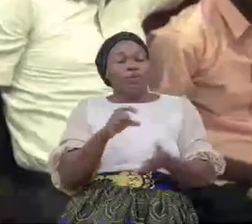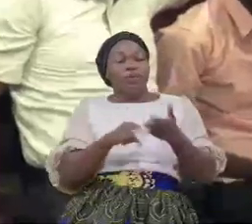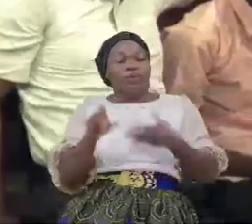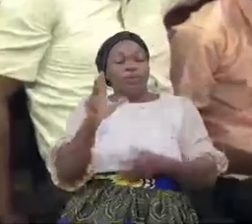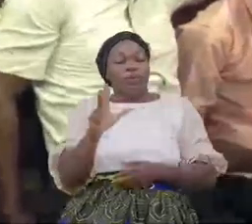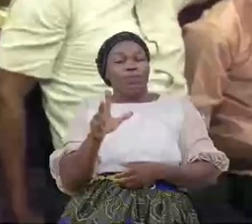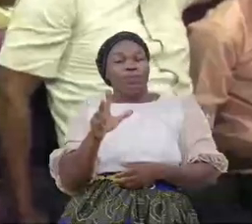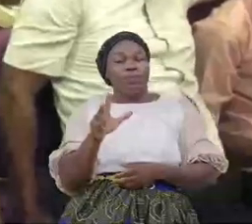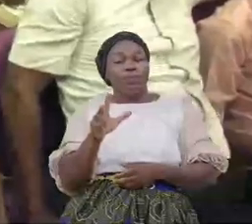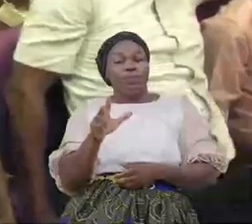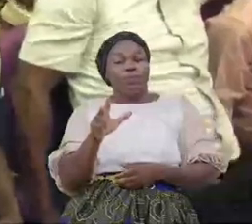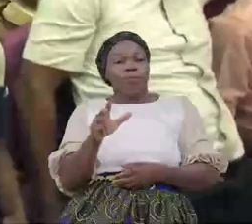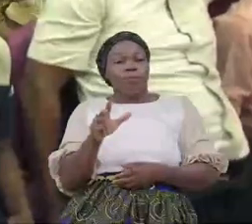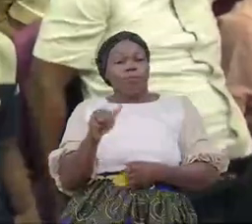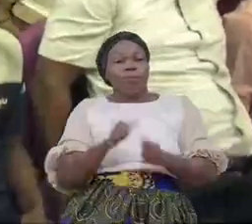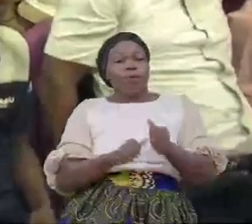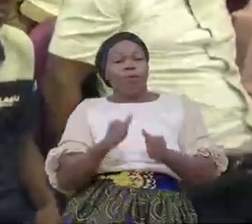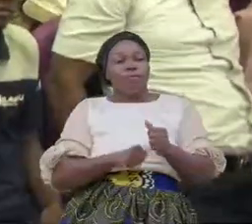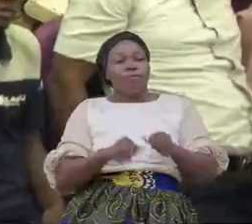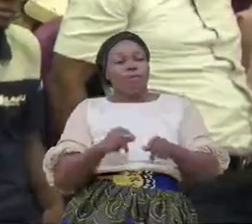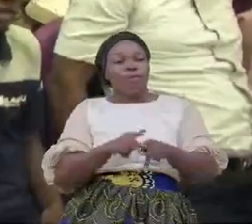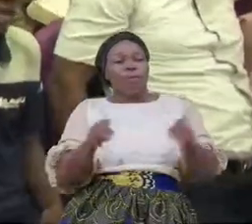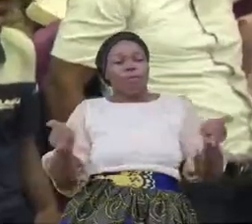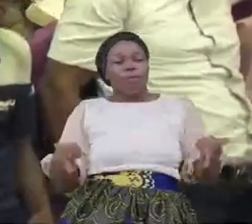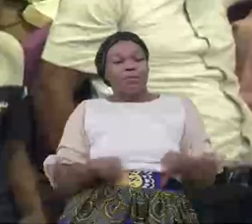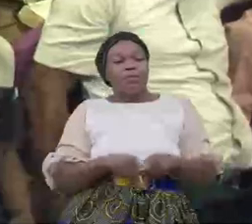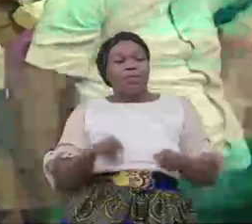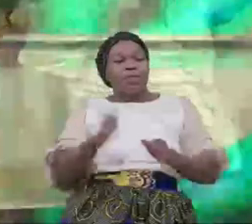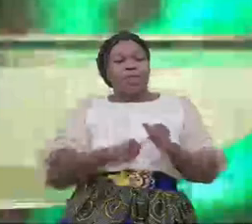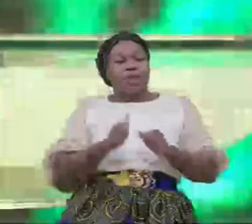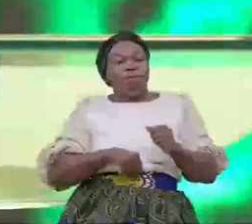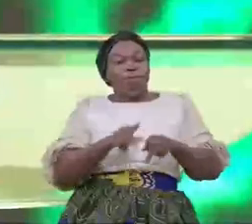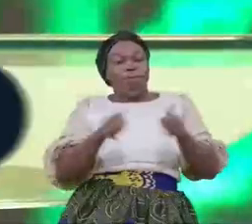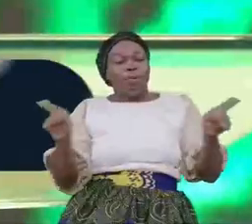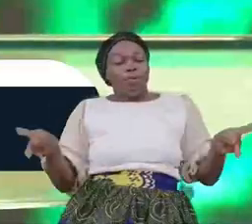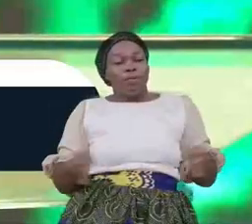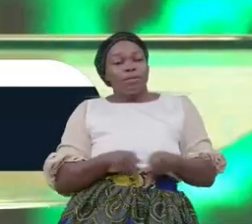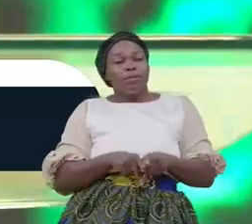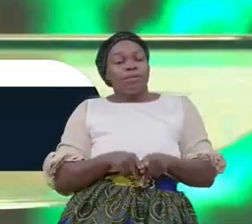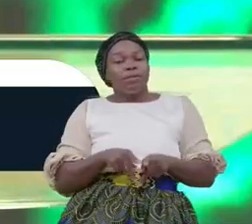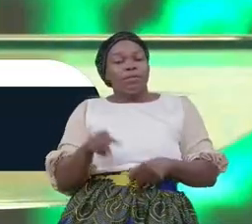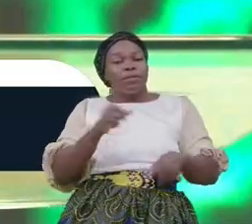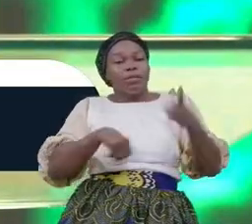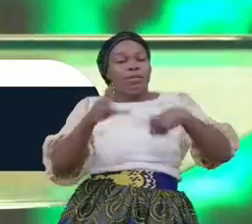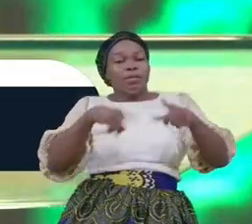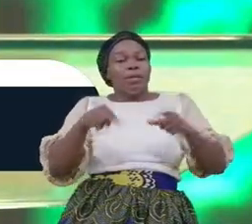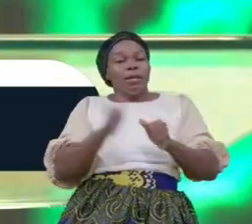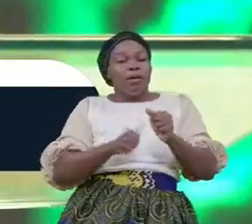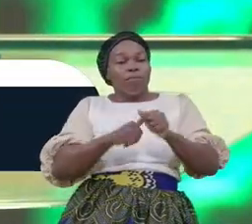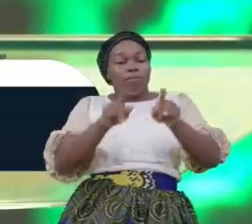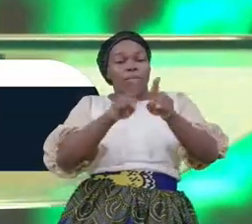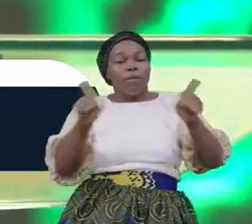verset 3. Tout lieu. Que quelqu'un m'aide à crier tout lieu. Toute promesse que vous